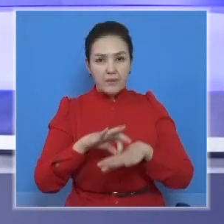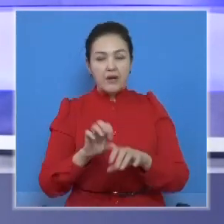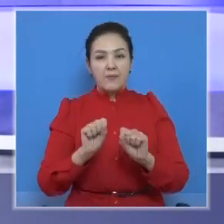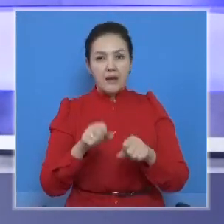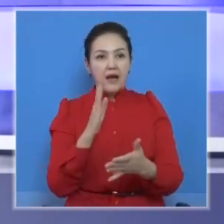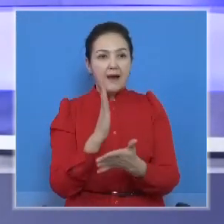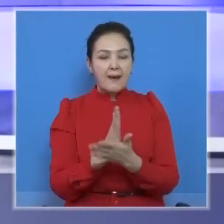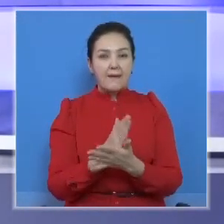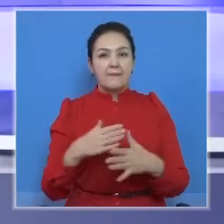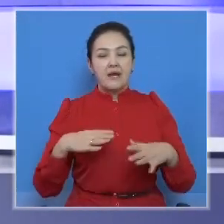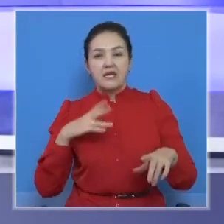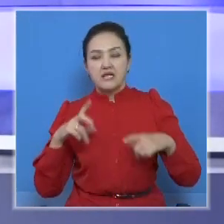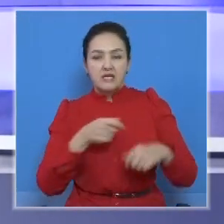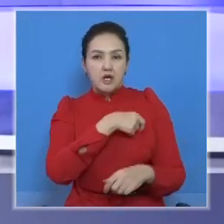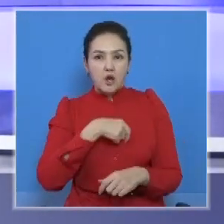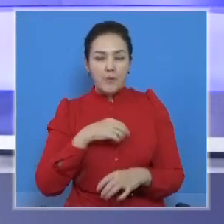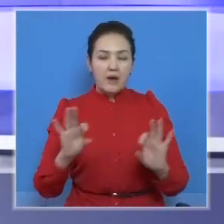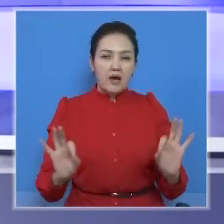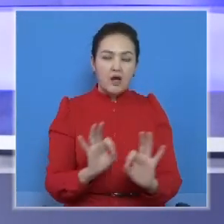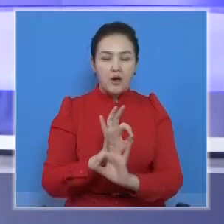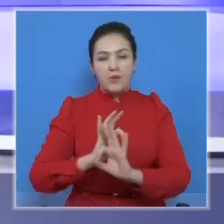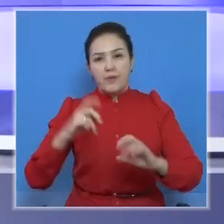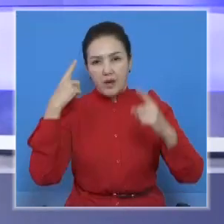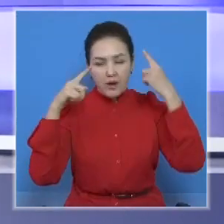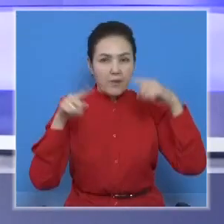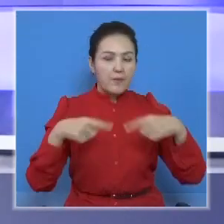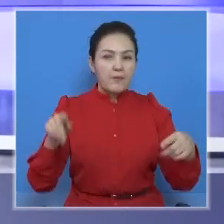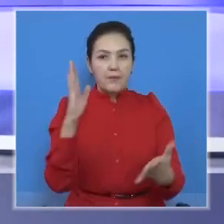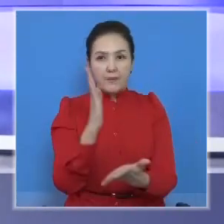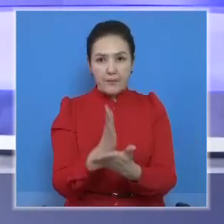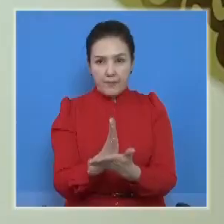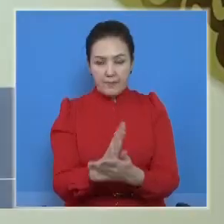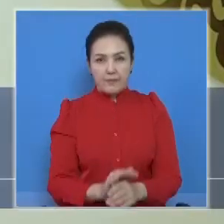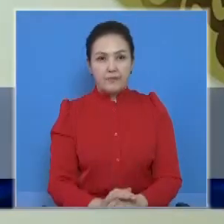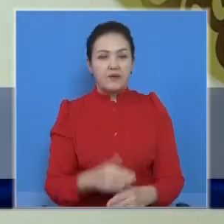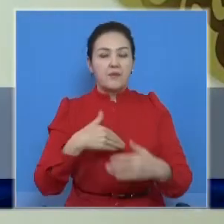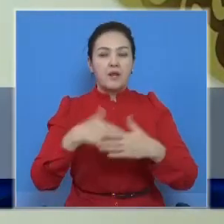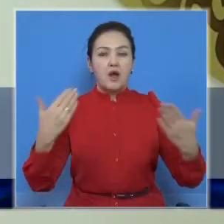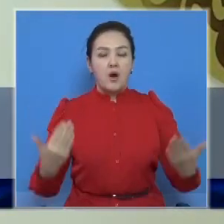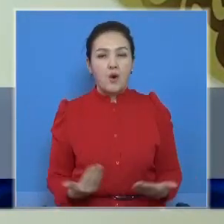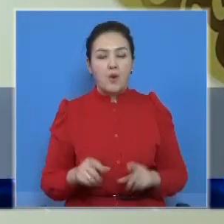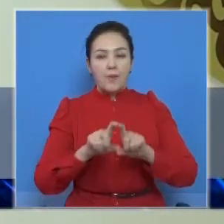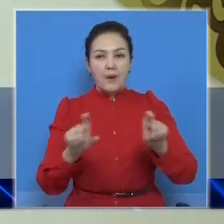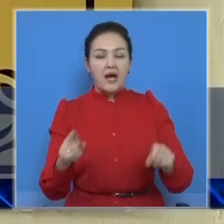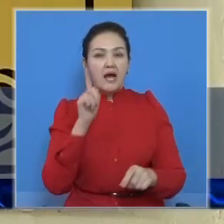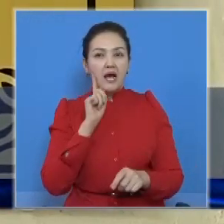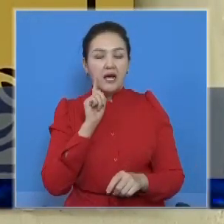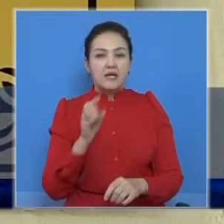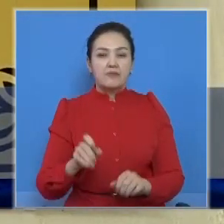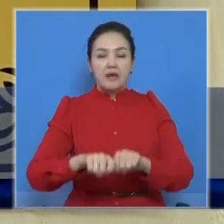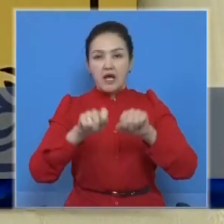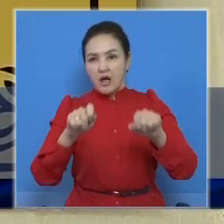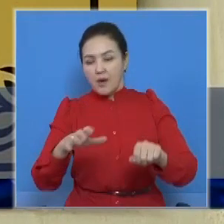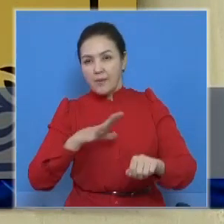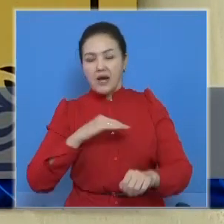мүмкіндік бар. Дене тәрбиесі, қолөнер, шығармашылықтың түр-түрі бар. Белсенді өмір сүру орталығы әзірге ресми ашылмаса